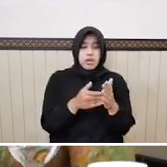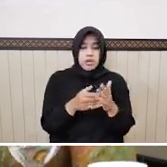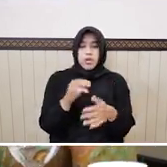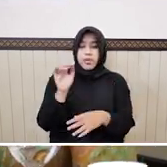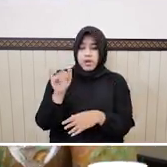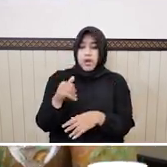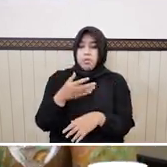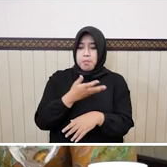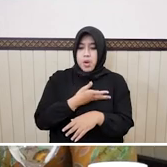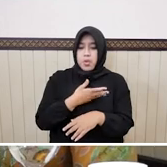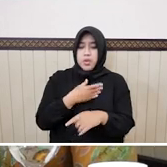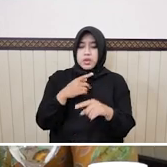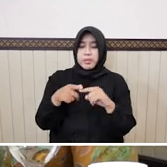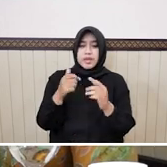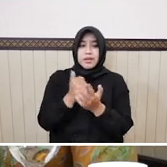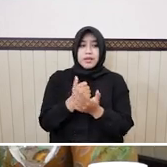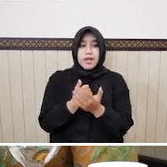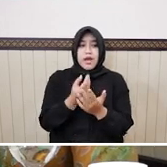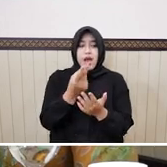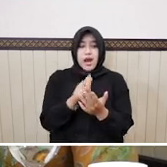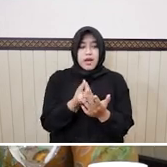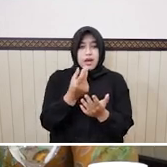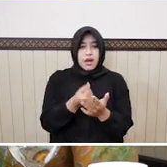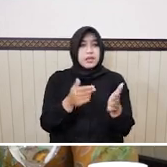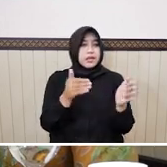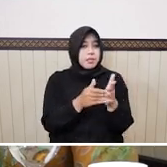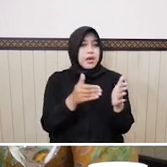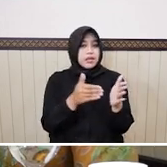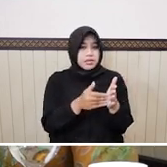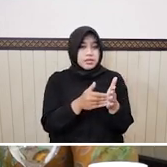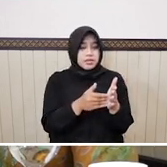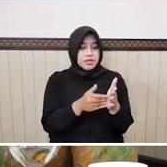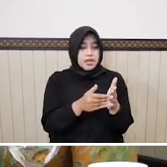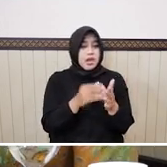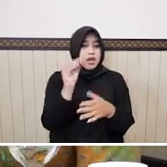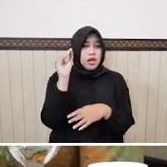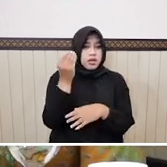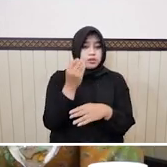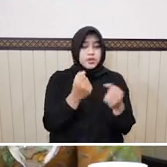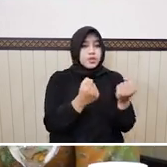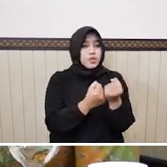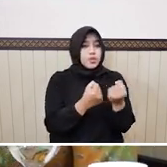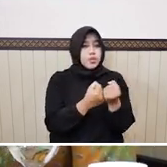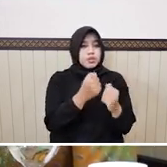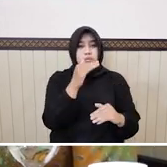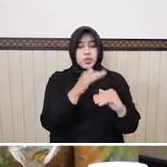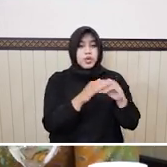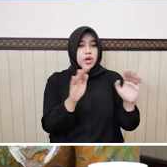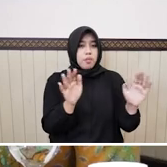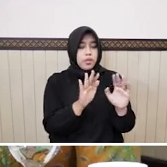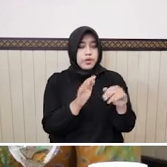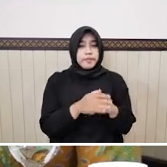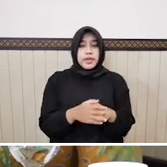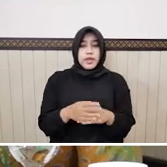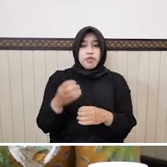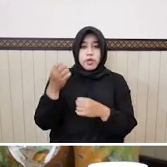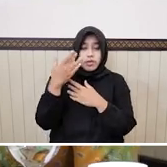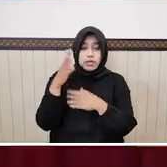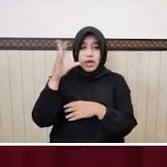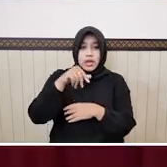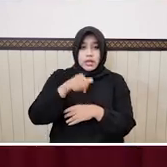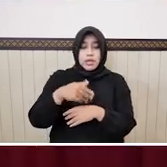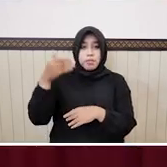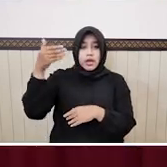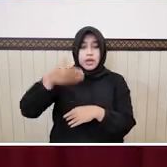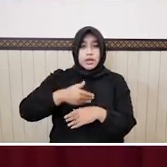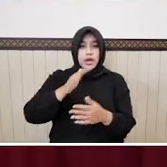Kami mau tapi kami terbatas anggaran nih sob lebih dari dari atasan belum di support sepenuhnya sebagai informasi hari ini